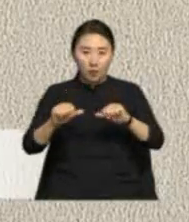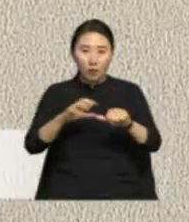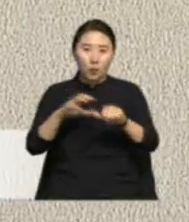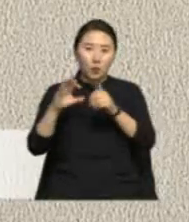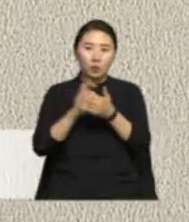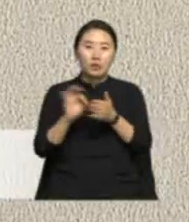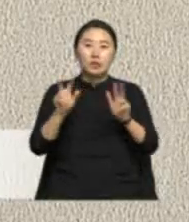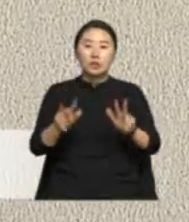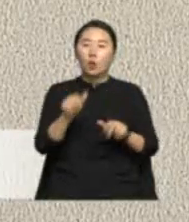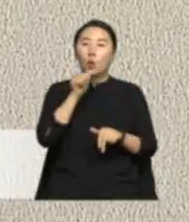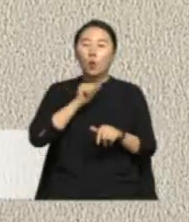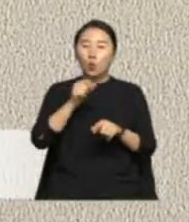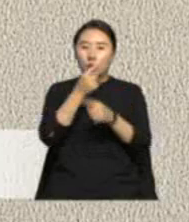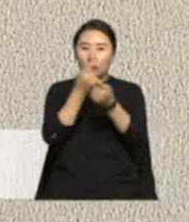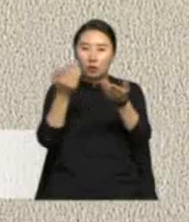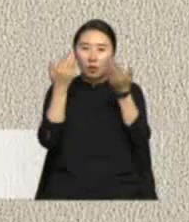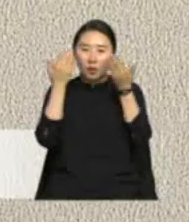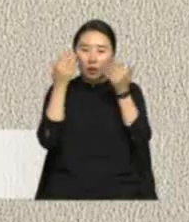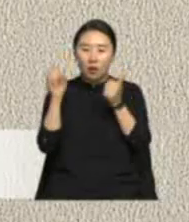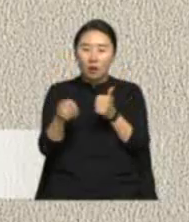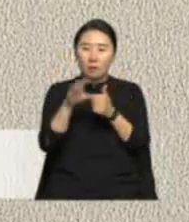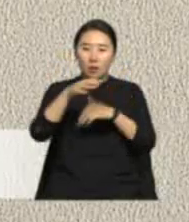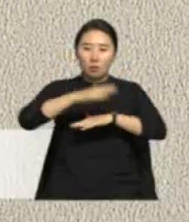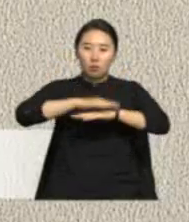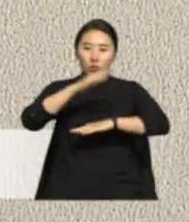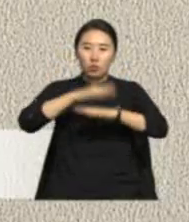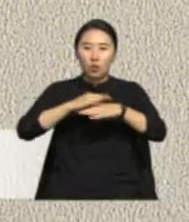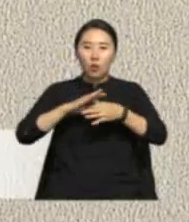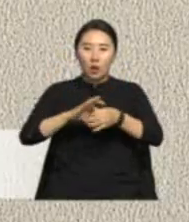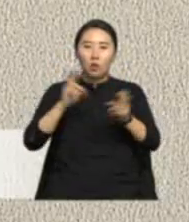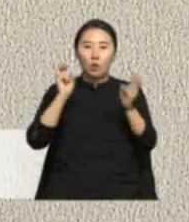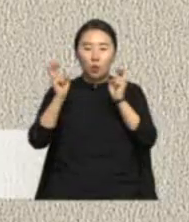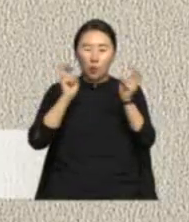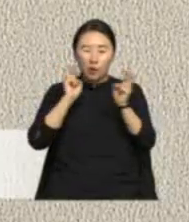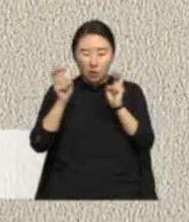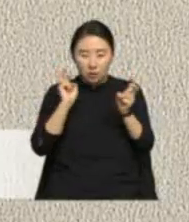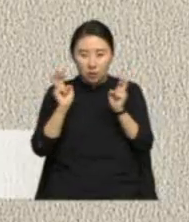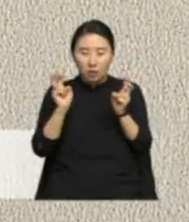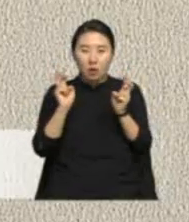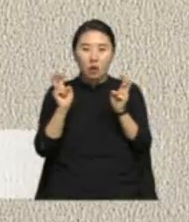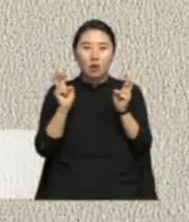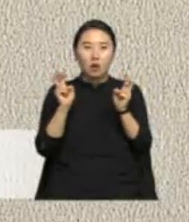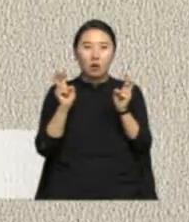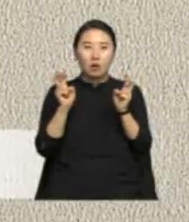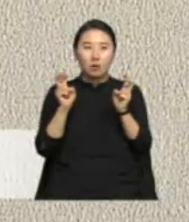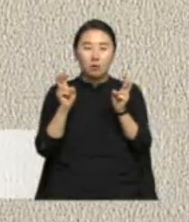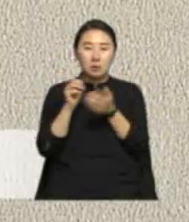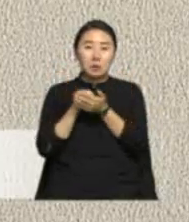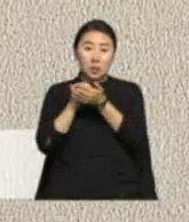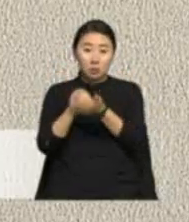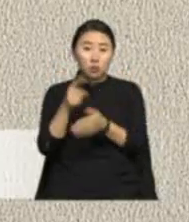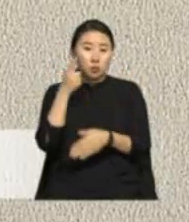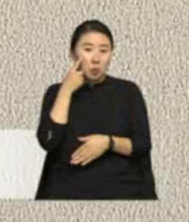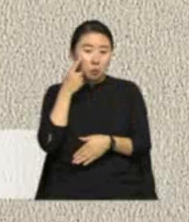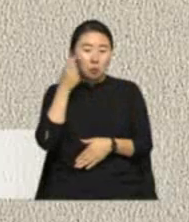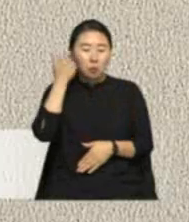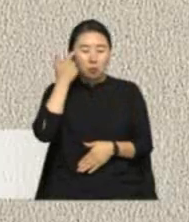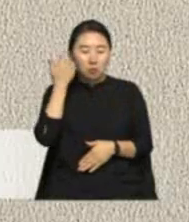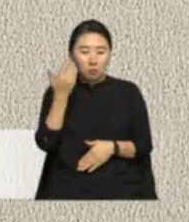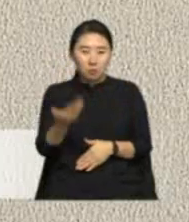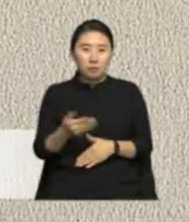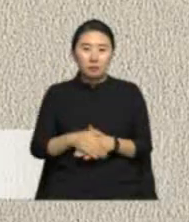홍대앞에 있는 출판 어인 3의 관련 업체들 한번 여기에 한번 새로운 시설의